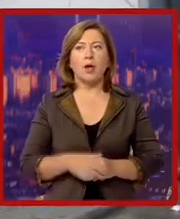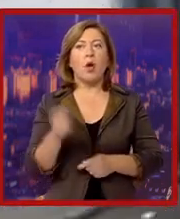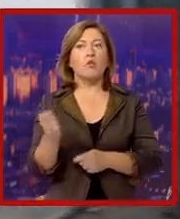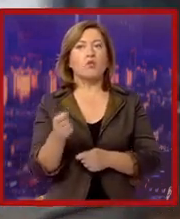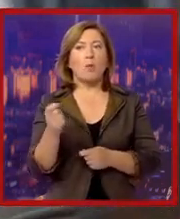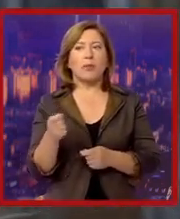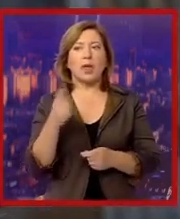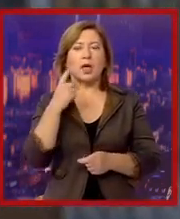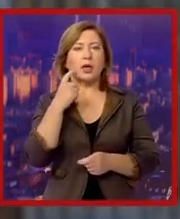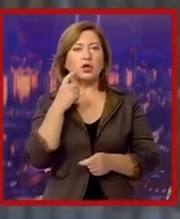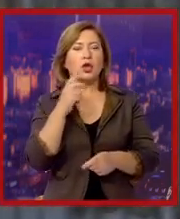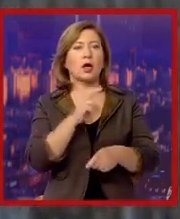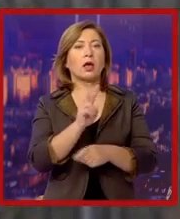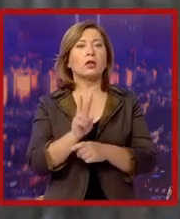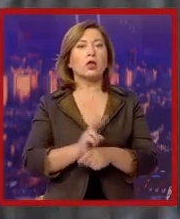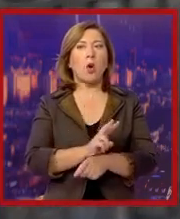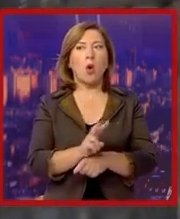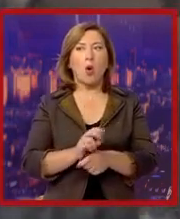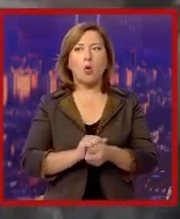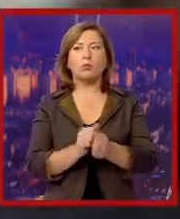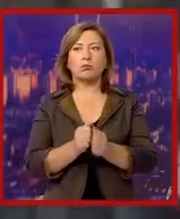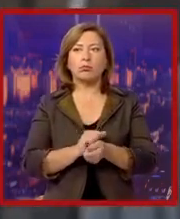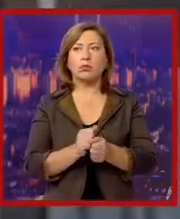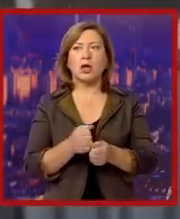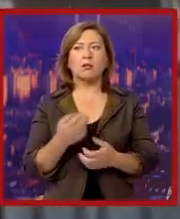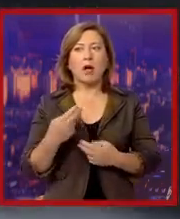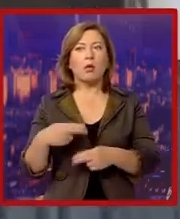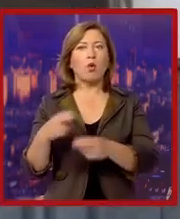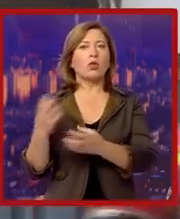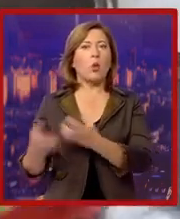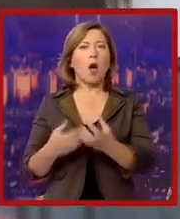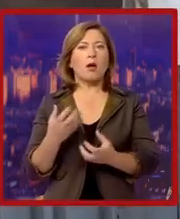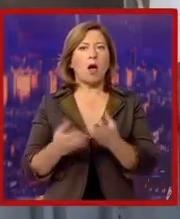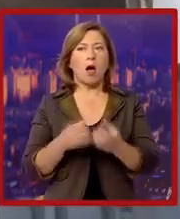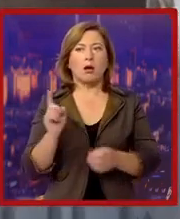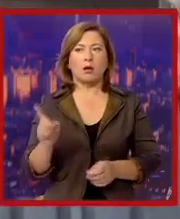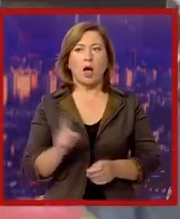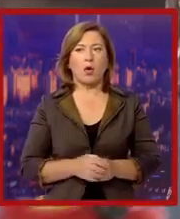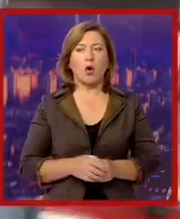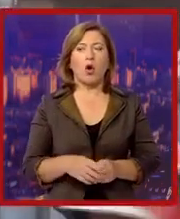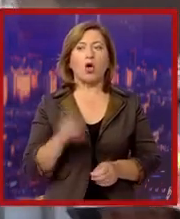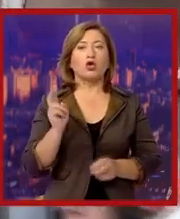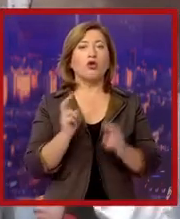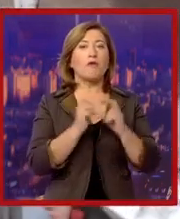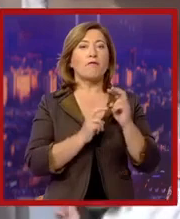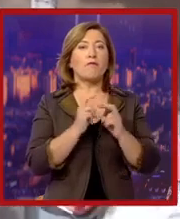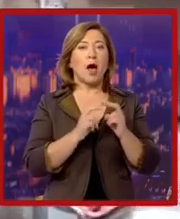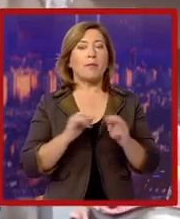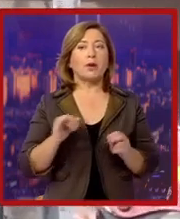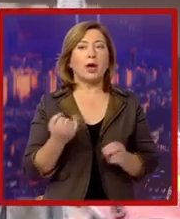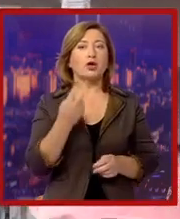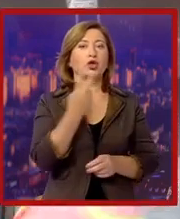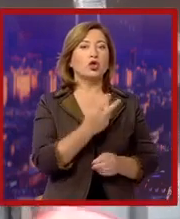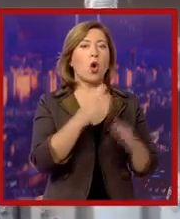incendiul deja de mai bine de 2 ore, însă flăcările ard în continuare. Nu doar fabrica, care este și depozit de textile, ci și